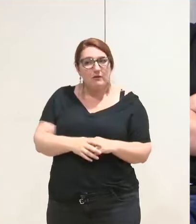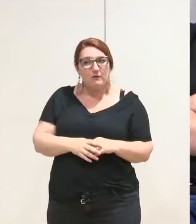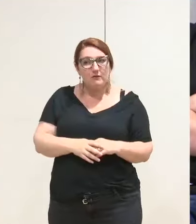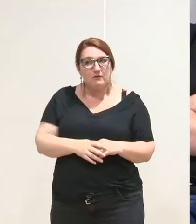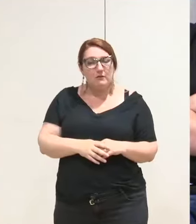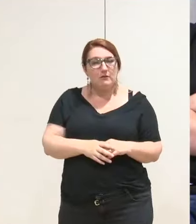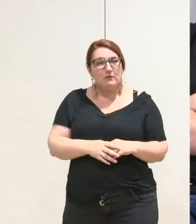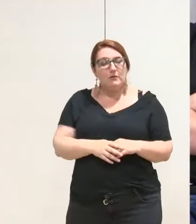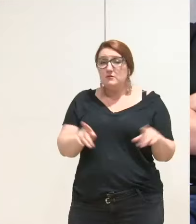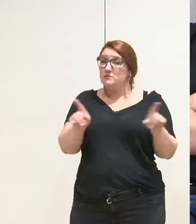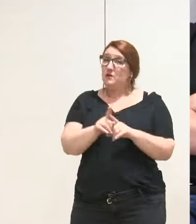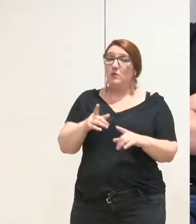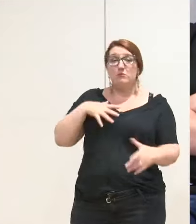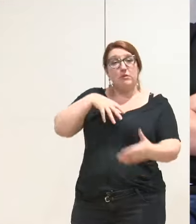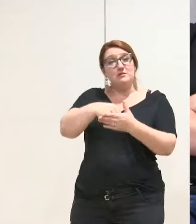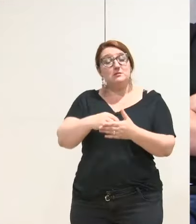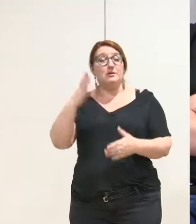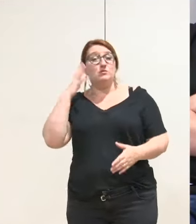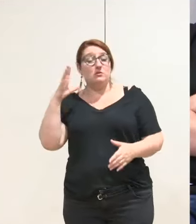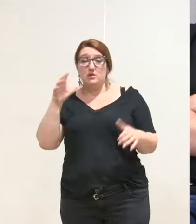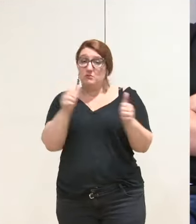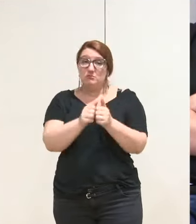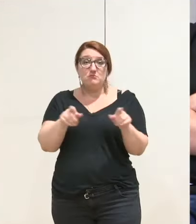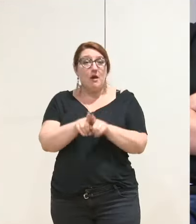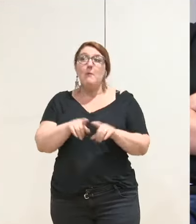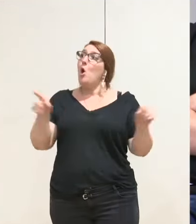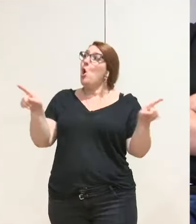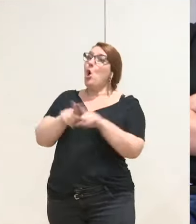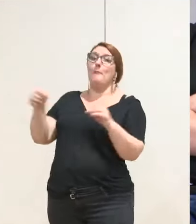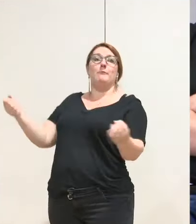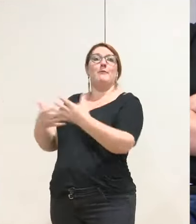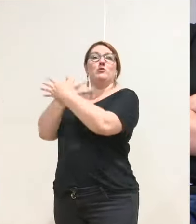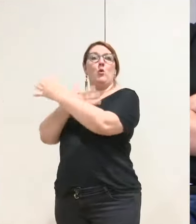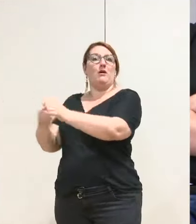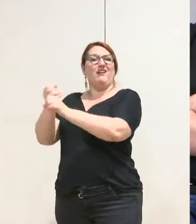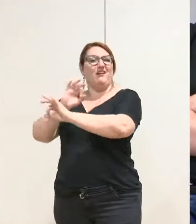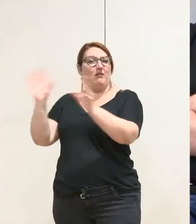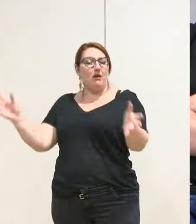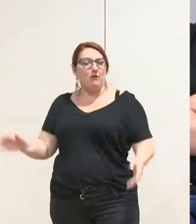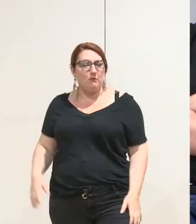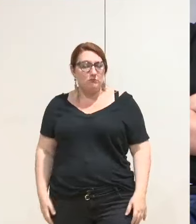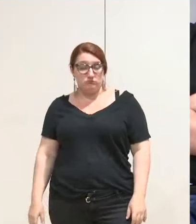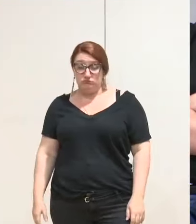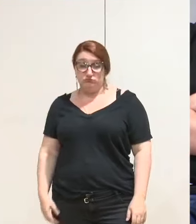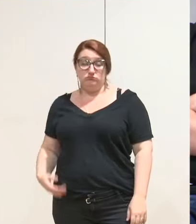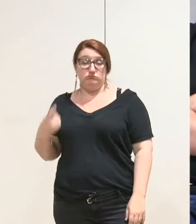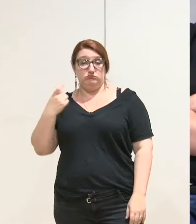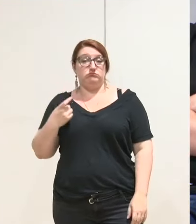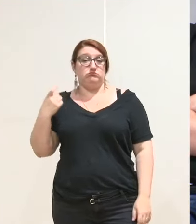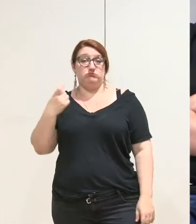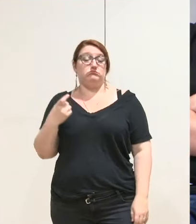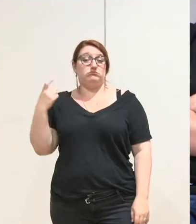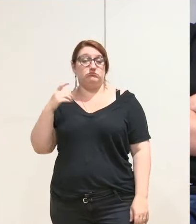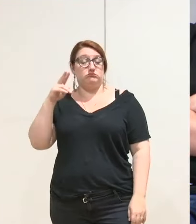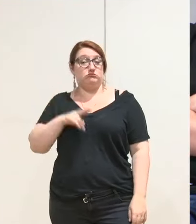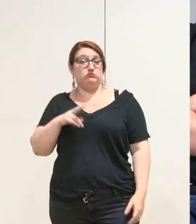comme si entre-temps il y avait pas eu création d'une métropole dans cette agglomération ça c'est c'est un questionnement qui enfin dont